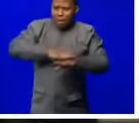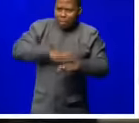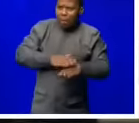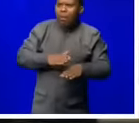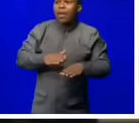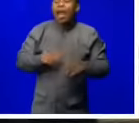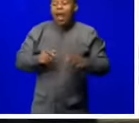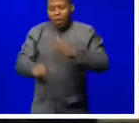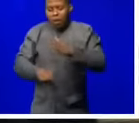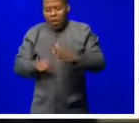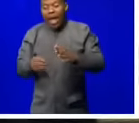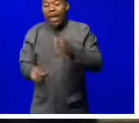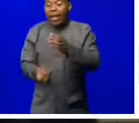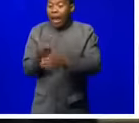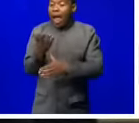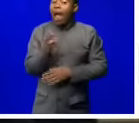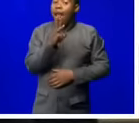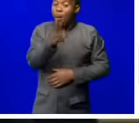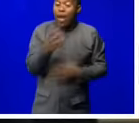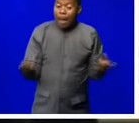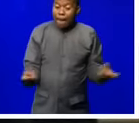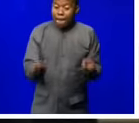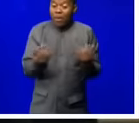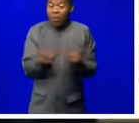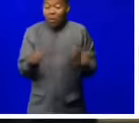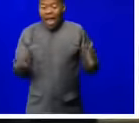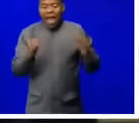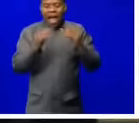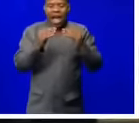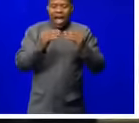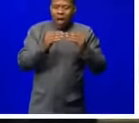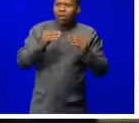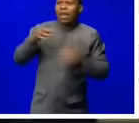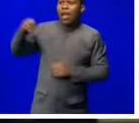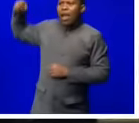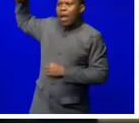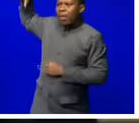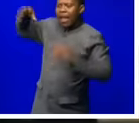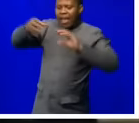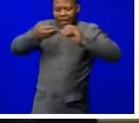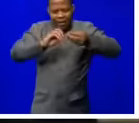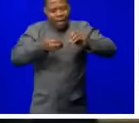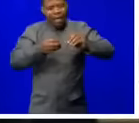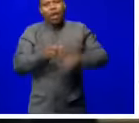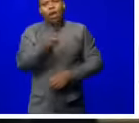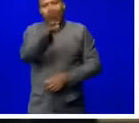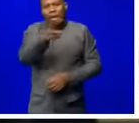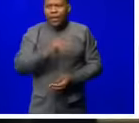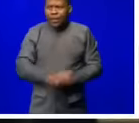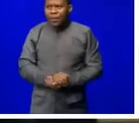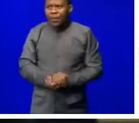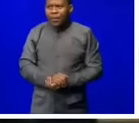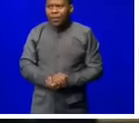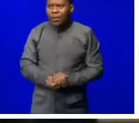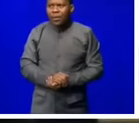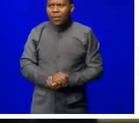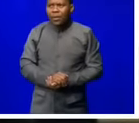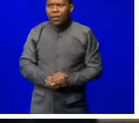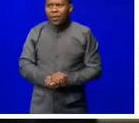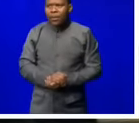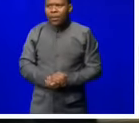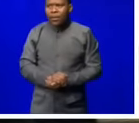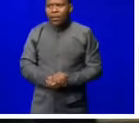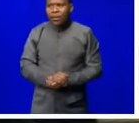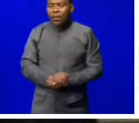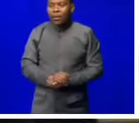nini. So banengi bantu lebata ufuna kuwayarishela tindlu tabo nyalo. Nasemakhaya. So thina